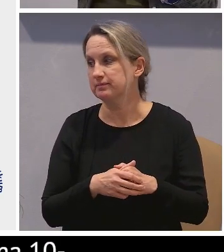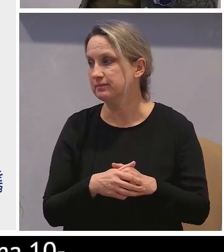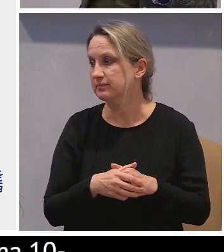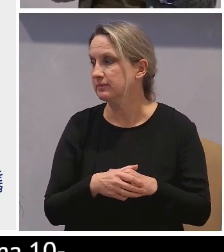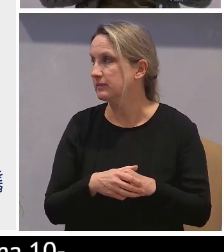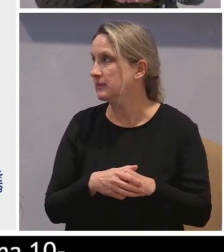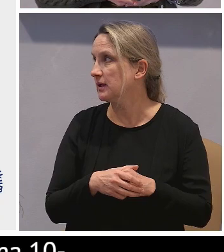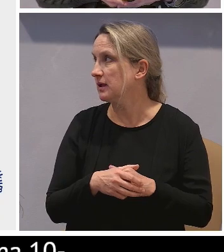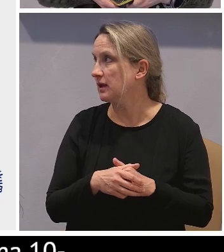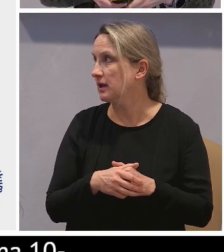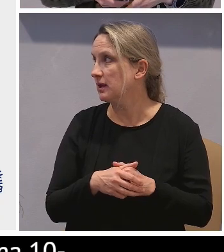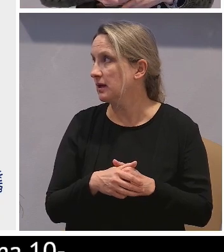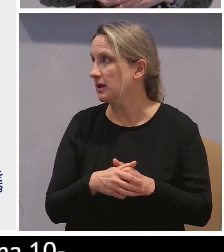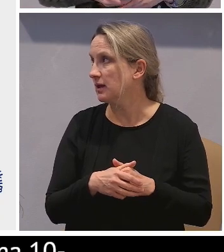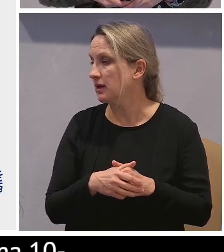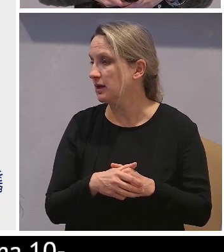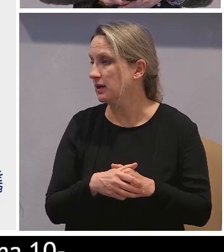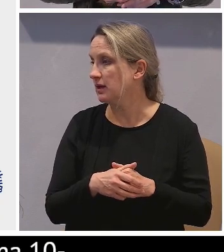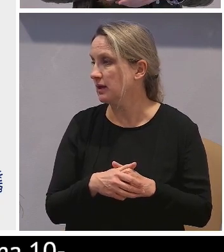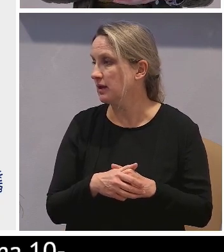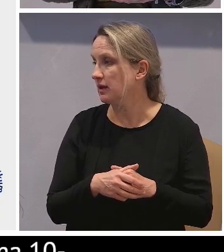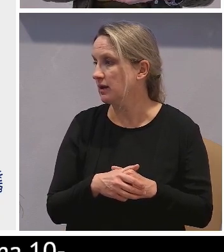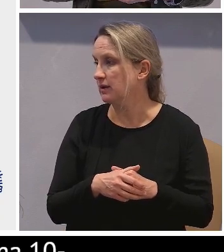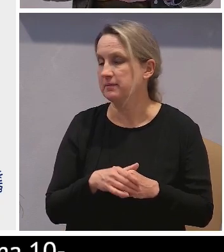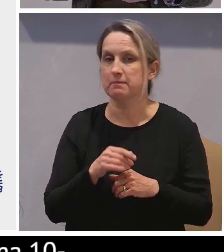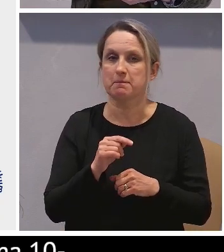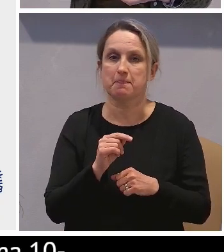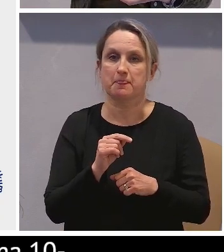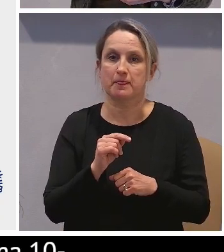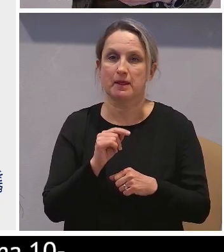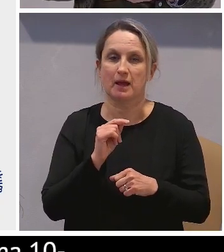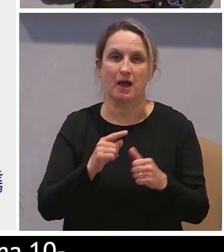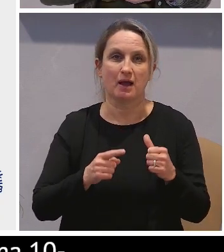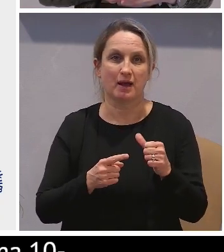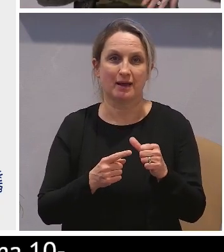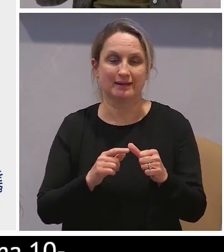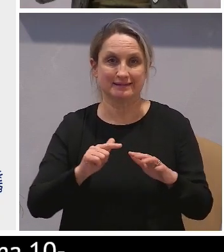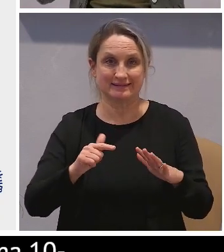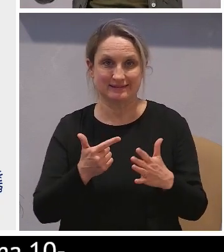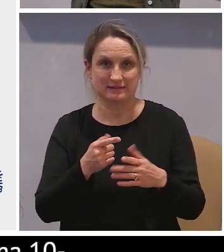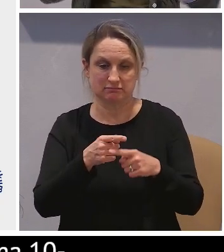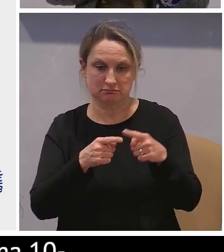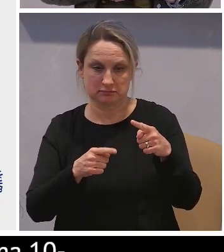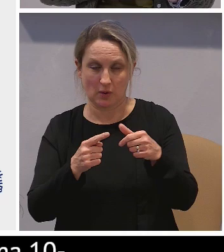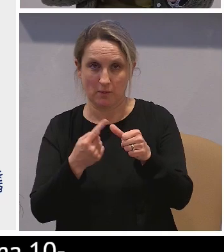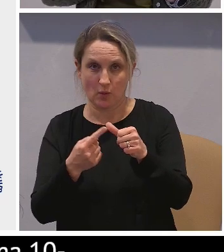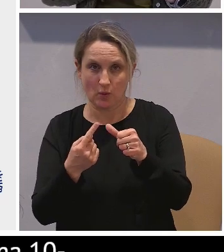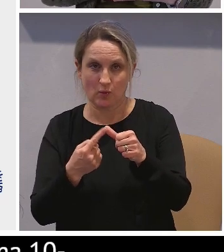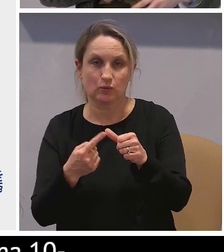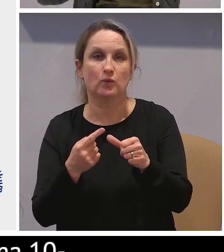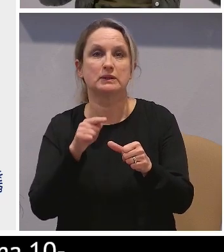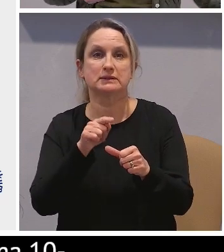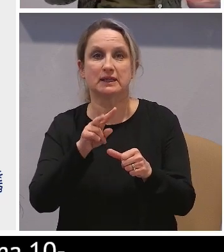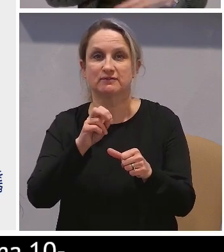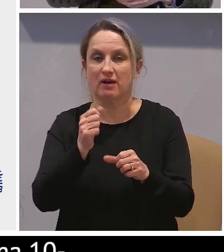the SMN1 proteins. Puudub, siis seetõttu tuleb In välja this case, dysfunktsionaalne valk.